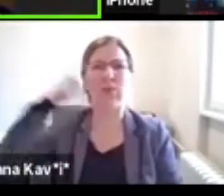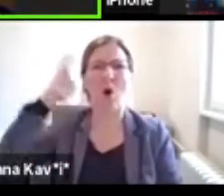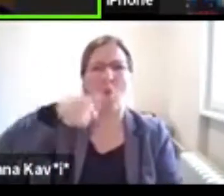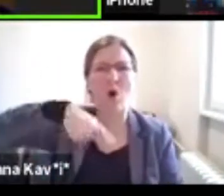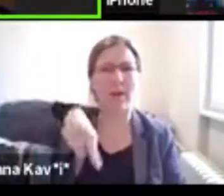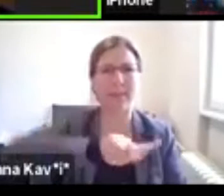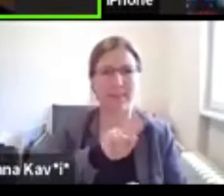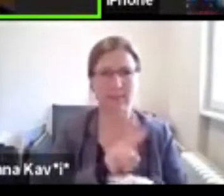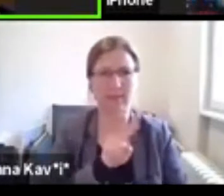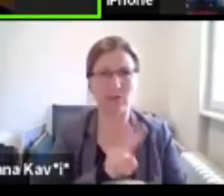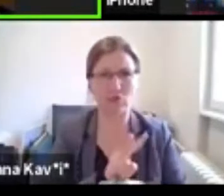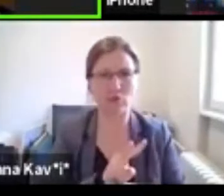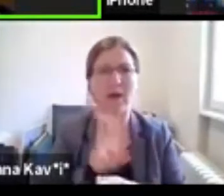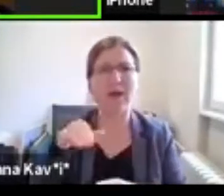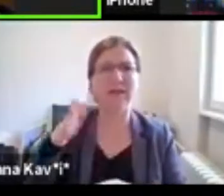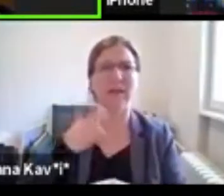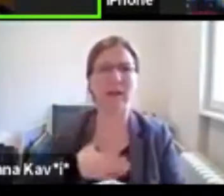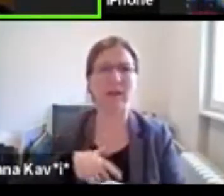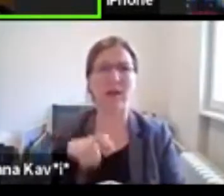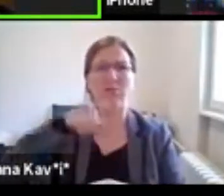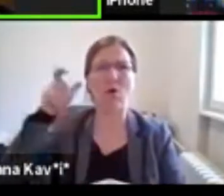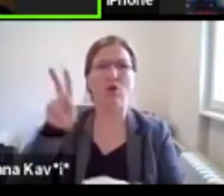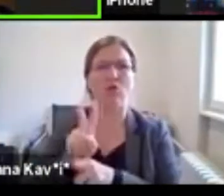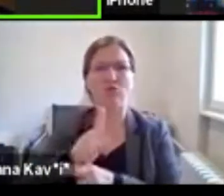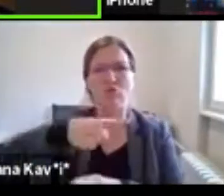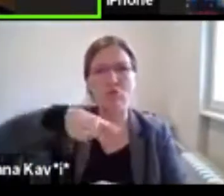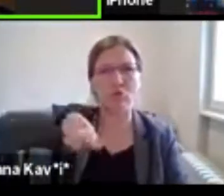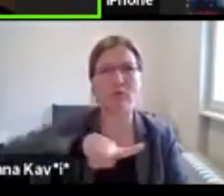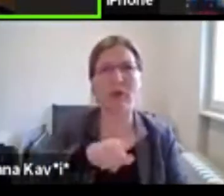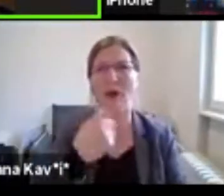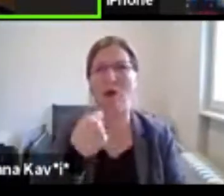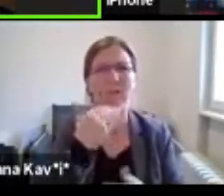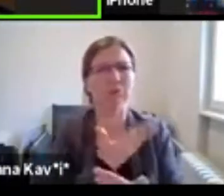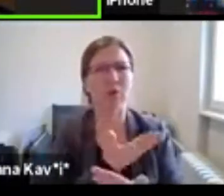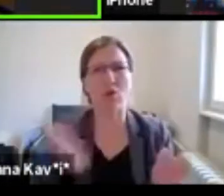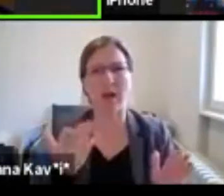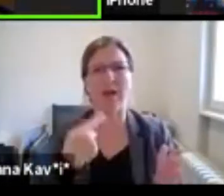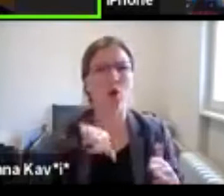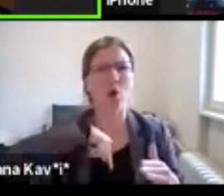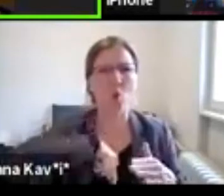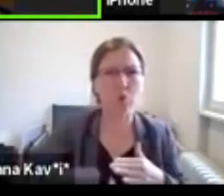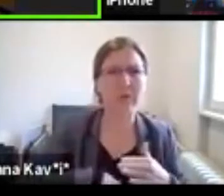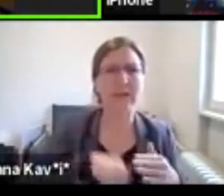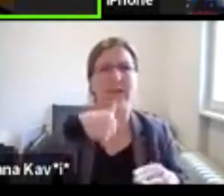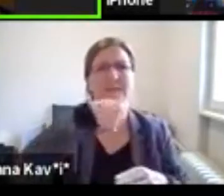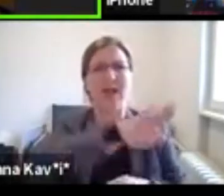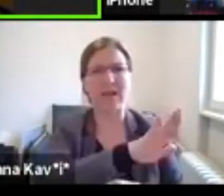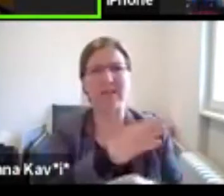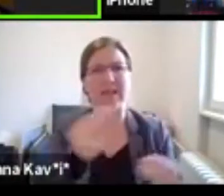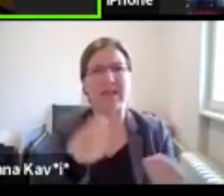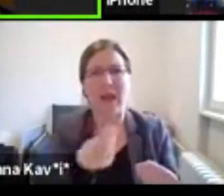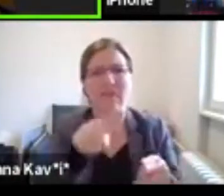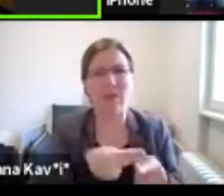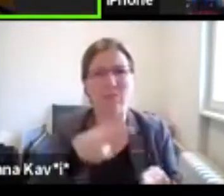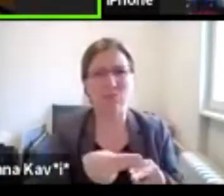sve skupa očuva od unutarnjih i vanjskih pogljebi kako duše i tijela,